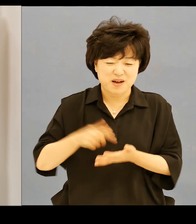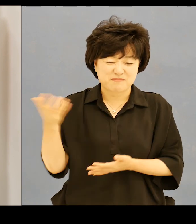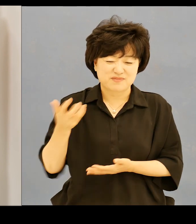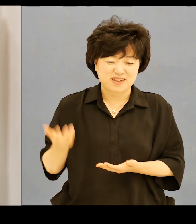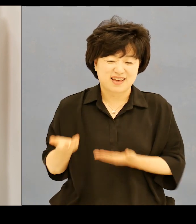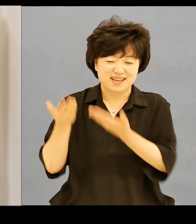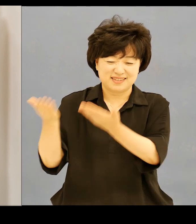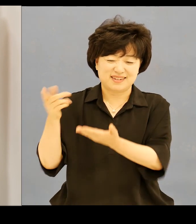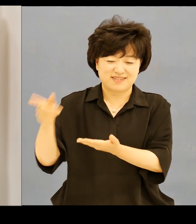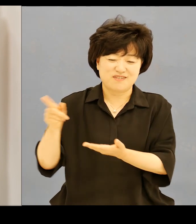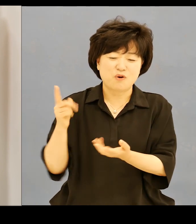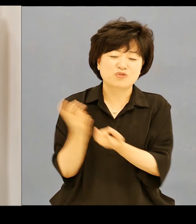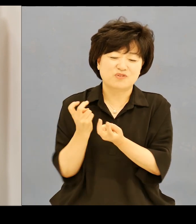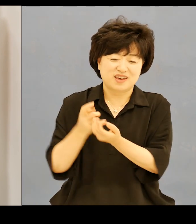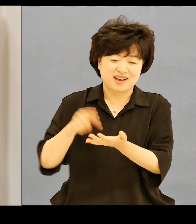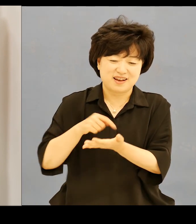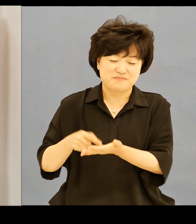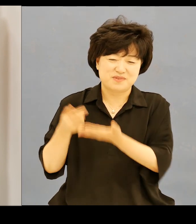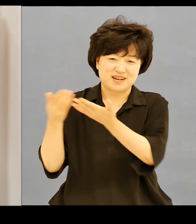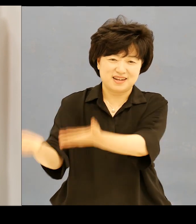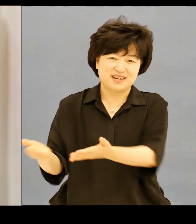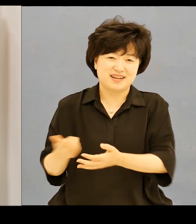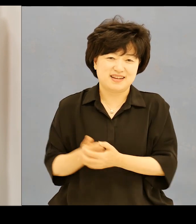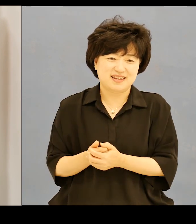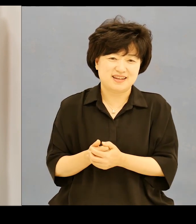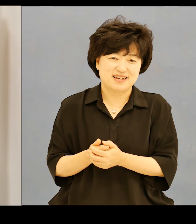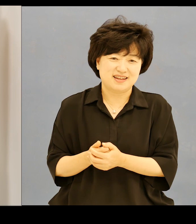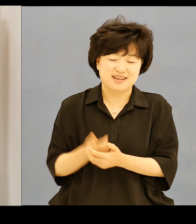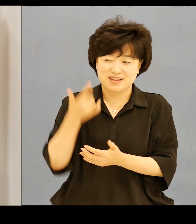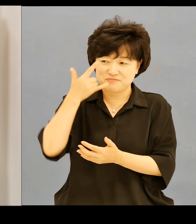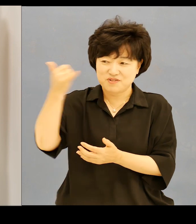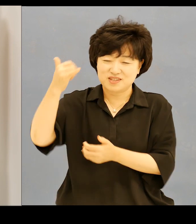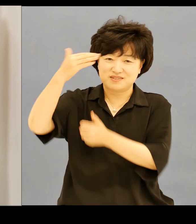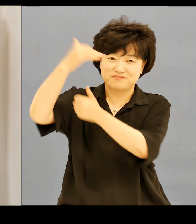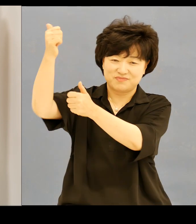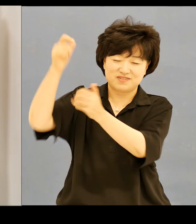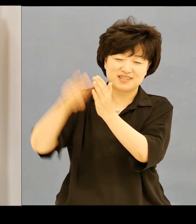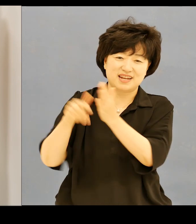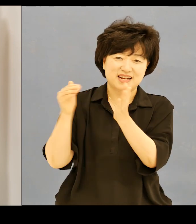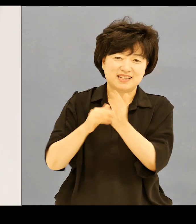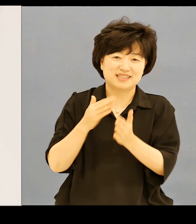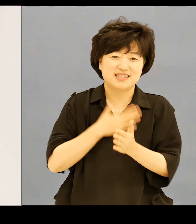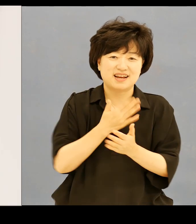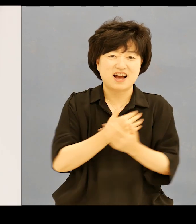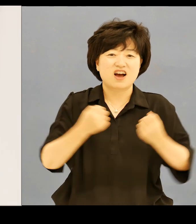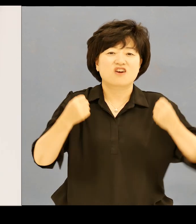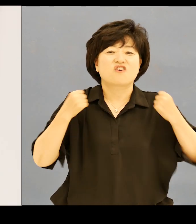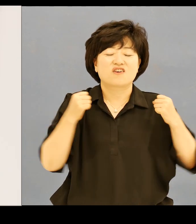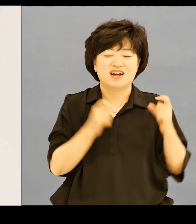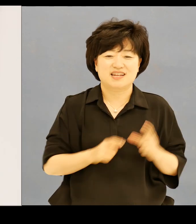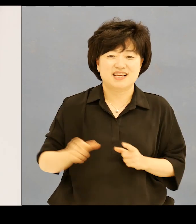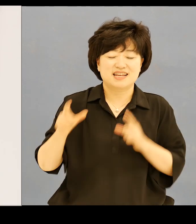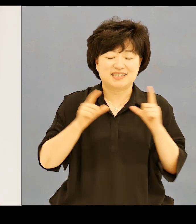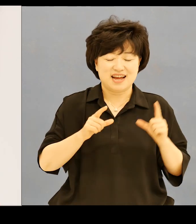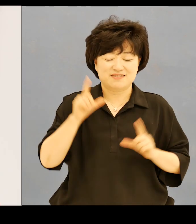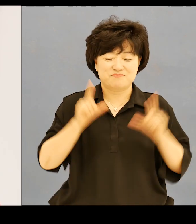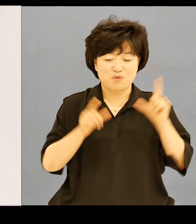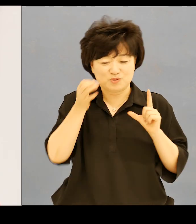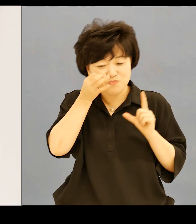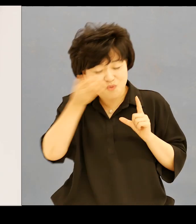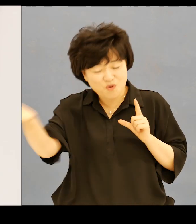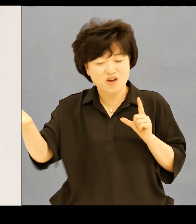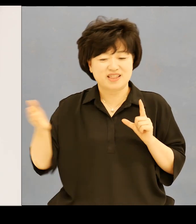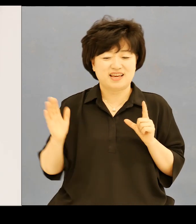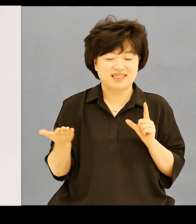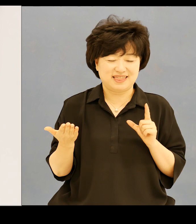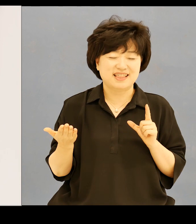부모님이 나중에 주님의 부르심을 받을 때까지 내가 건강하게 잘 살아야 되는데 그 모습을 보여드려야